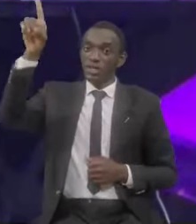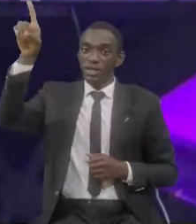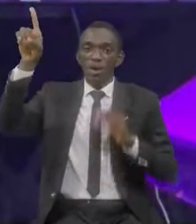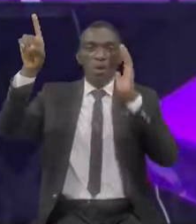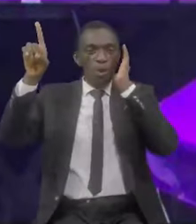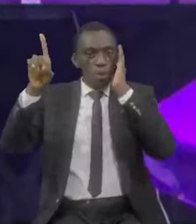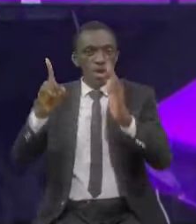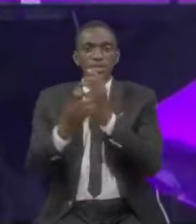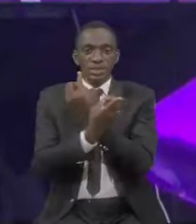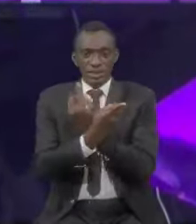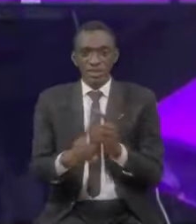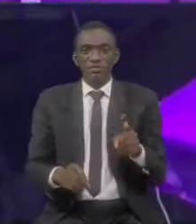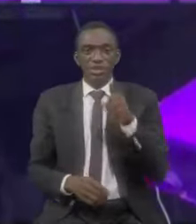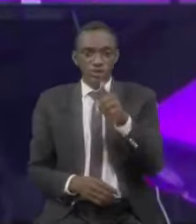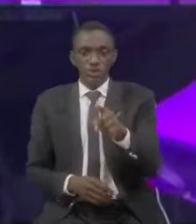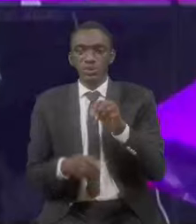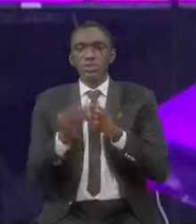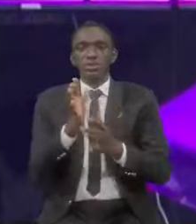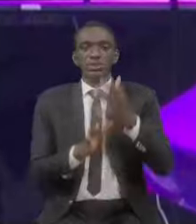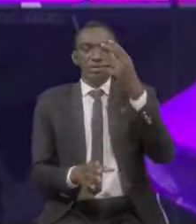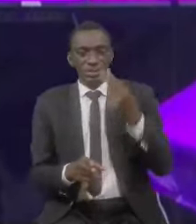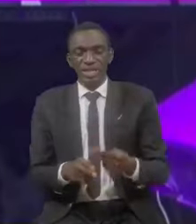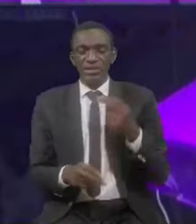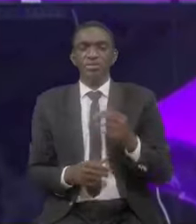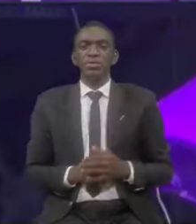Il vous délivrera.